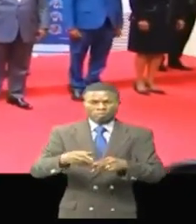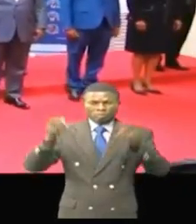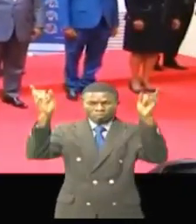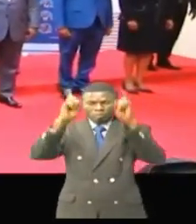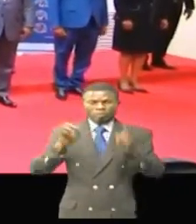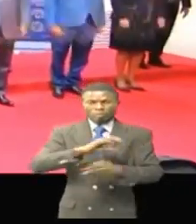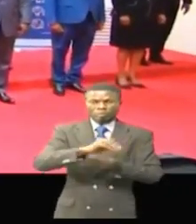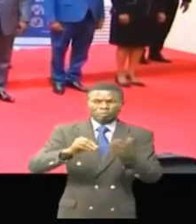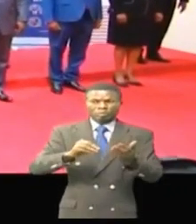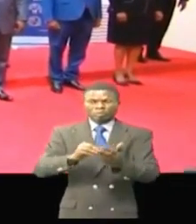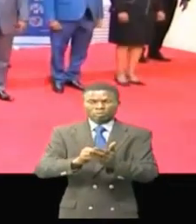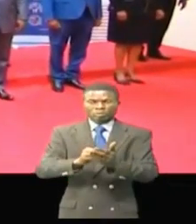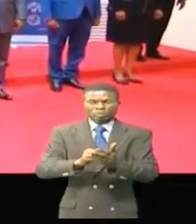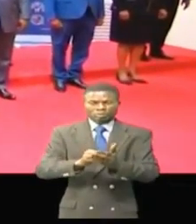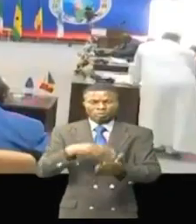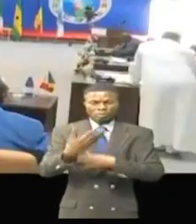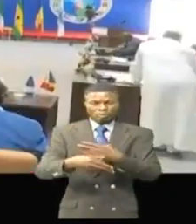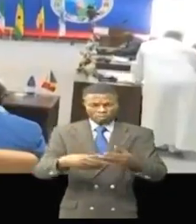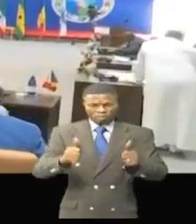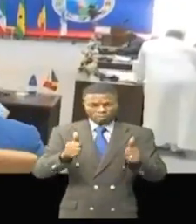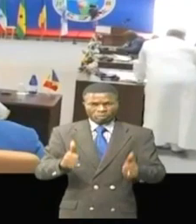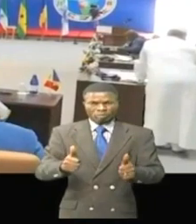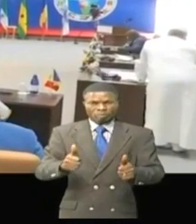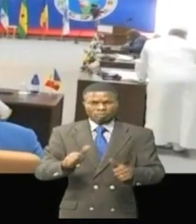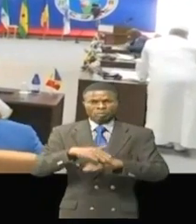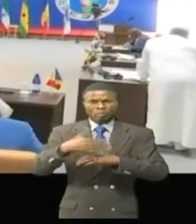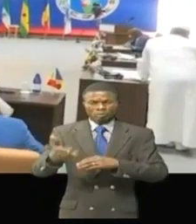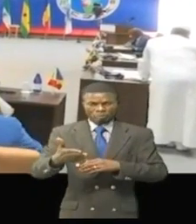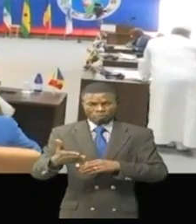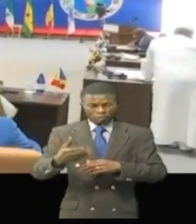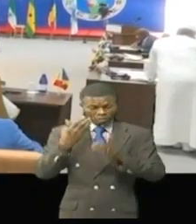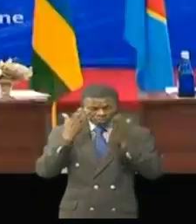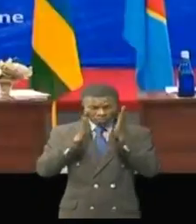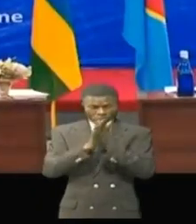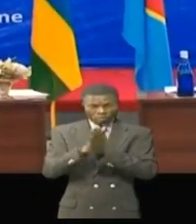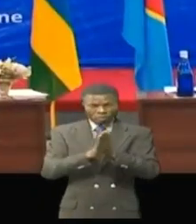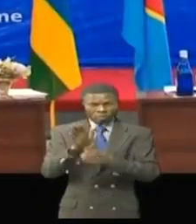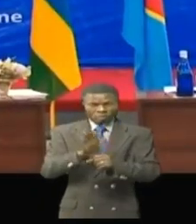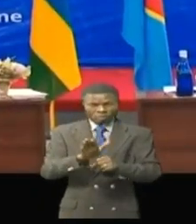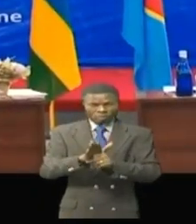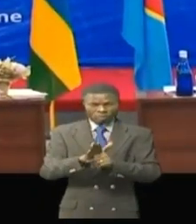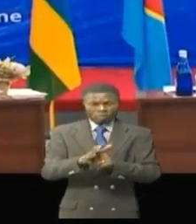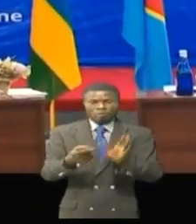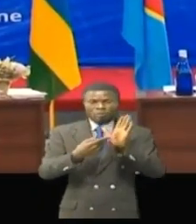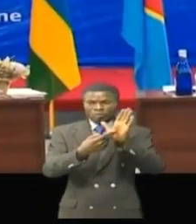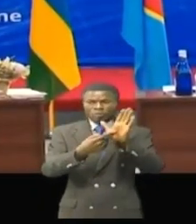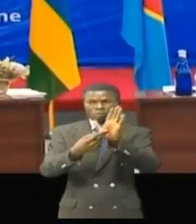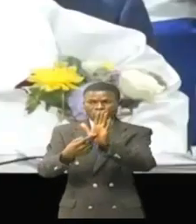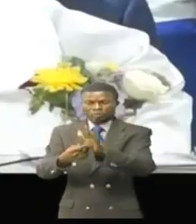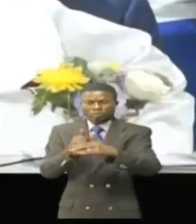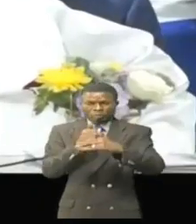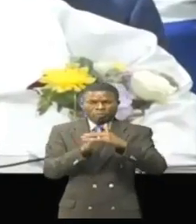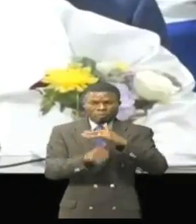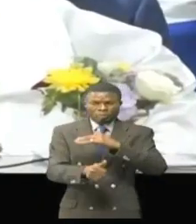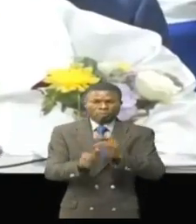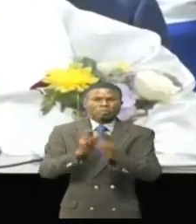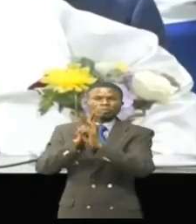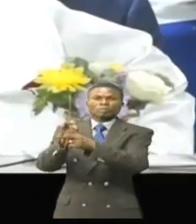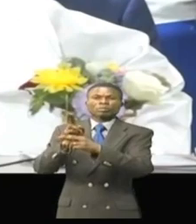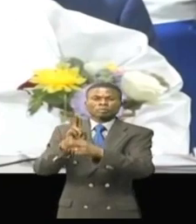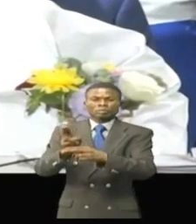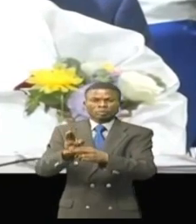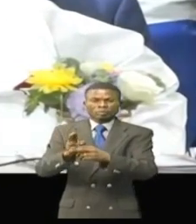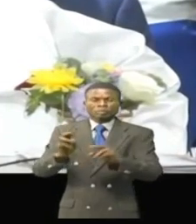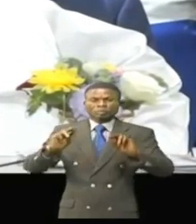centrale, a accompli sa mission. Après avoir suivi avec attention la présentation à huis clos du rapport fait par